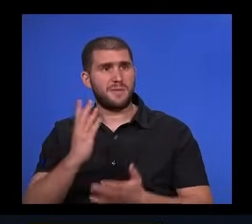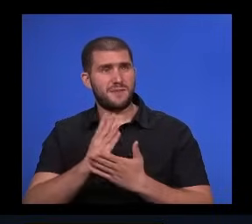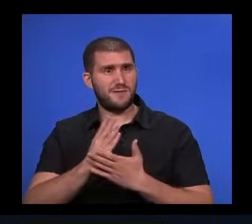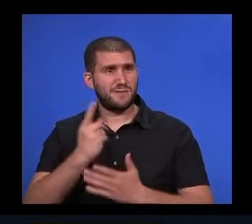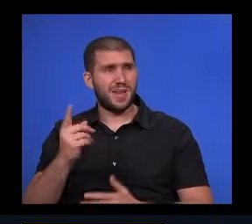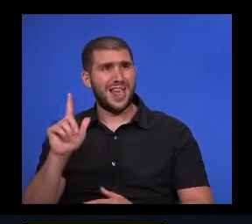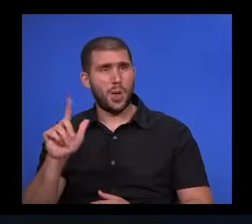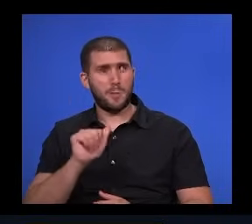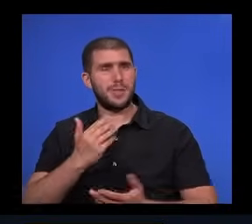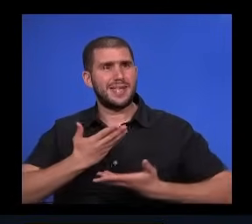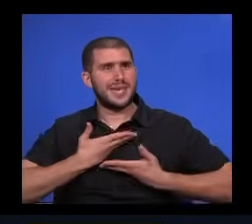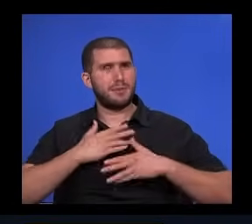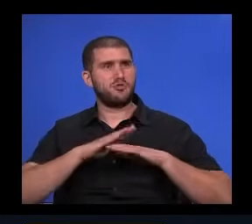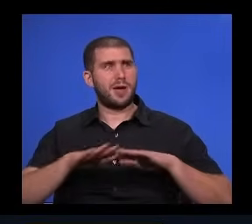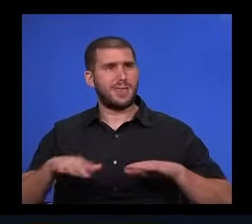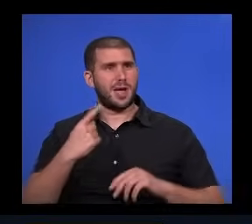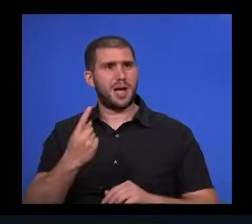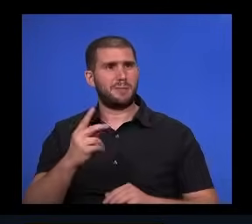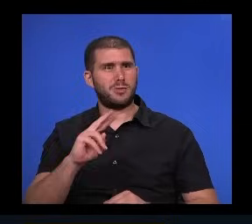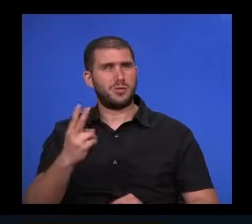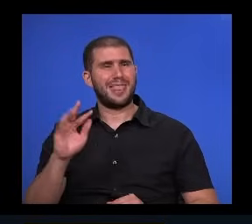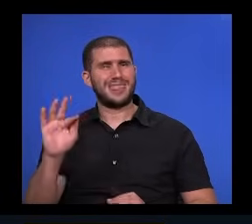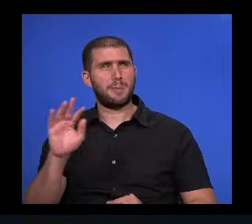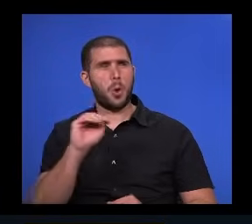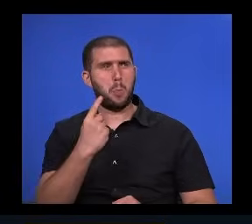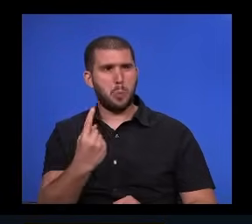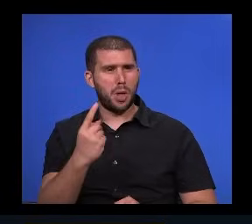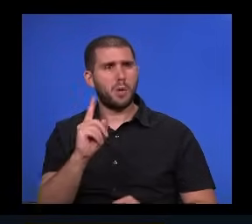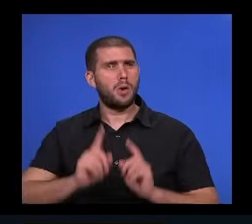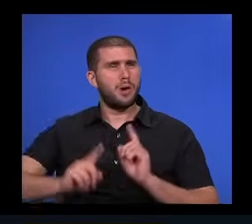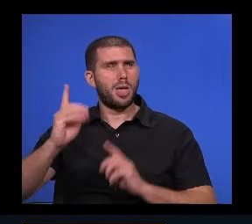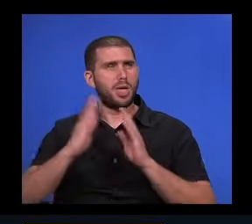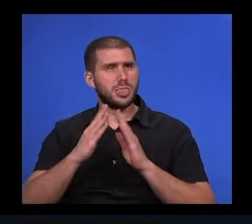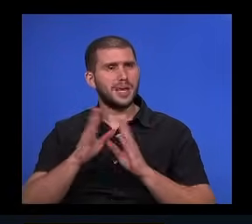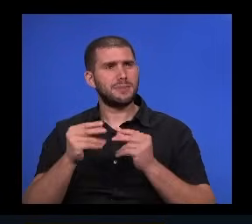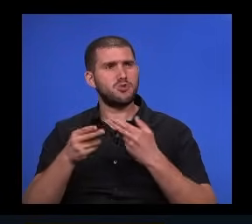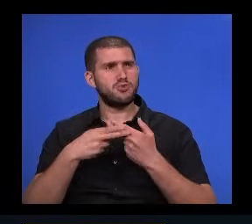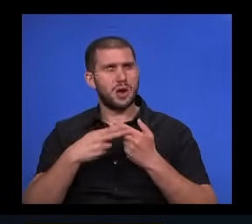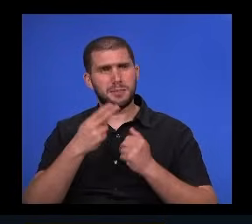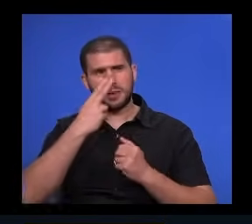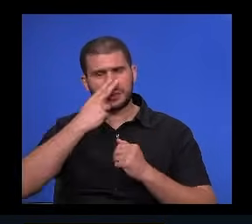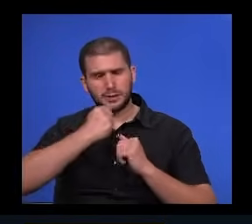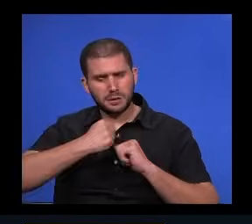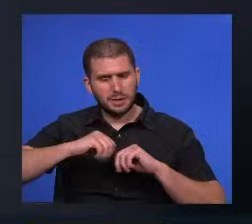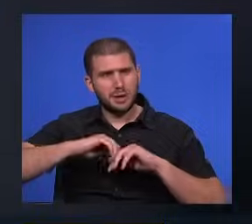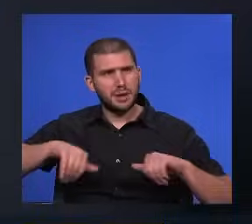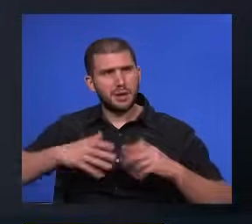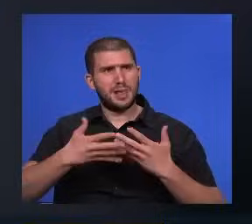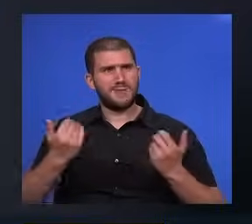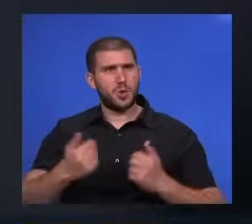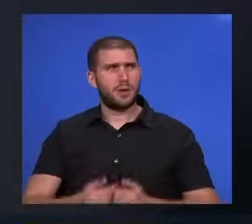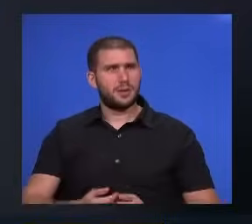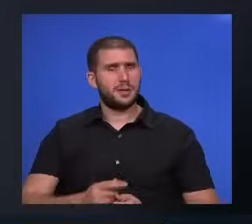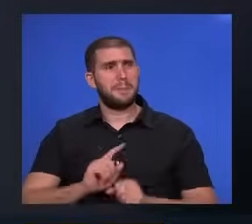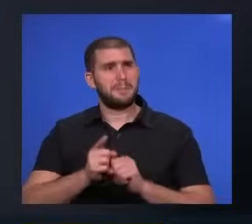אמונה מקבל את השטיח מהנאשם הנוסף תמיר אומולה, הוא עולה לדירתו ובעזרת שכן מנסה לפתוח את האריזה.